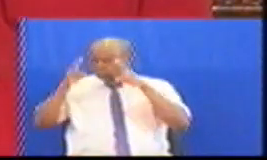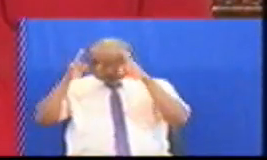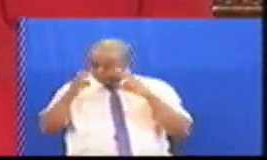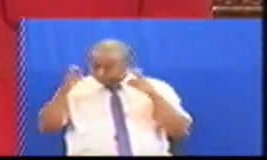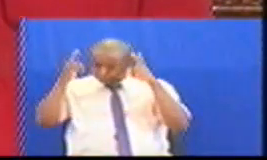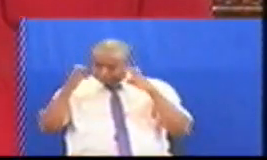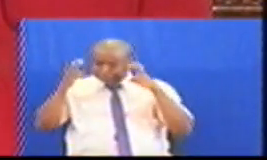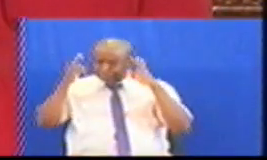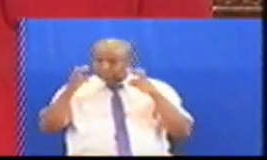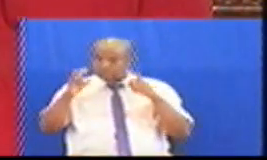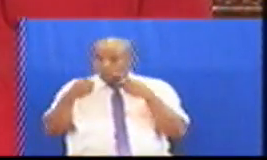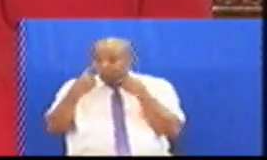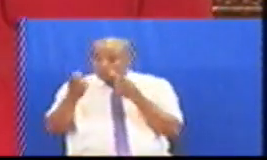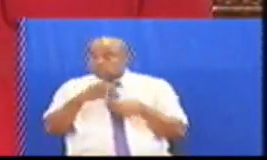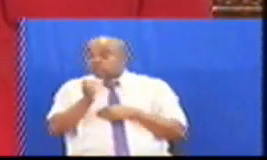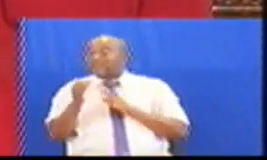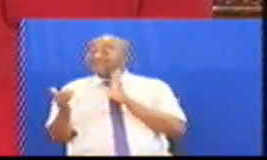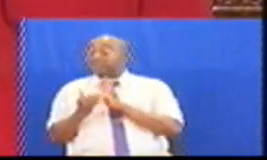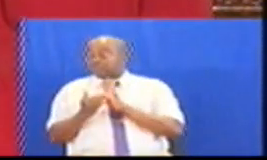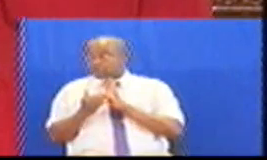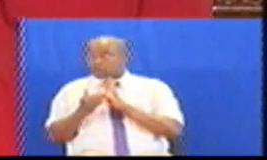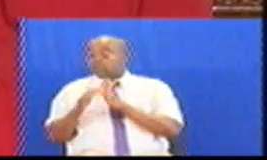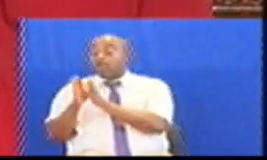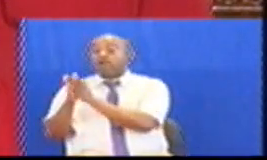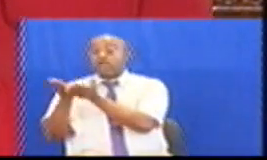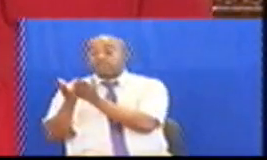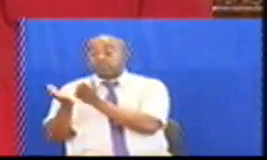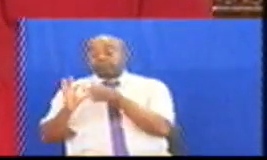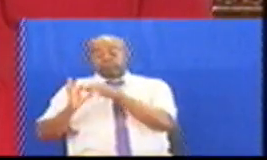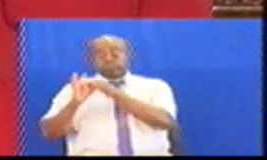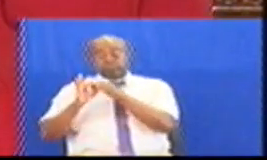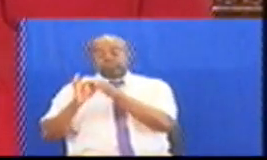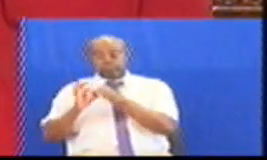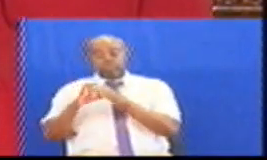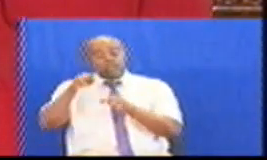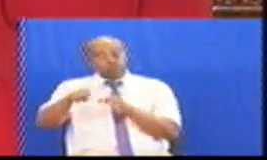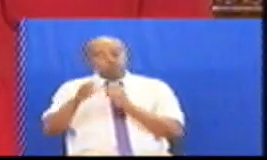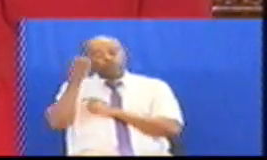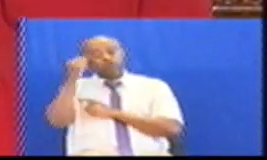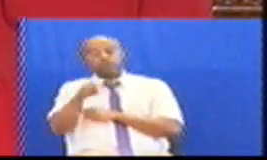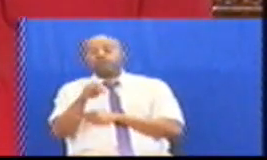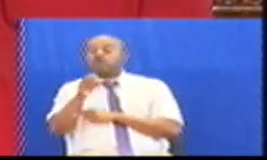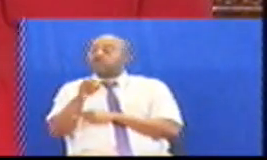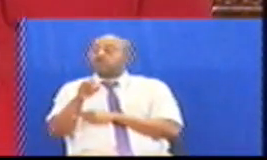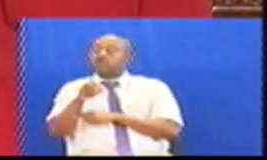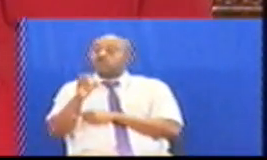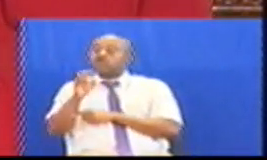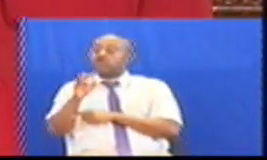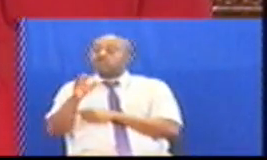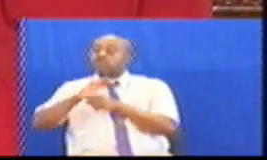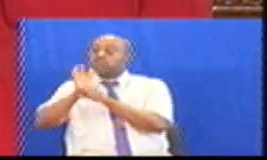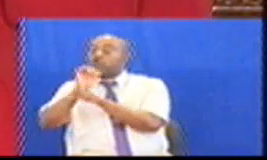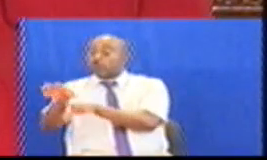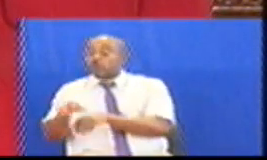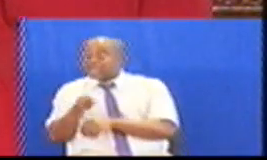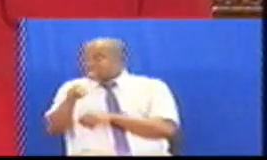ambavyo na Wizara ya Sheria na Katiba itashiriki kwenye vita hii ya corona. Vita hii ni